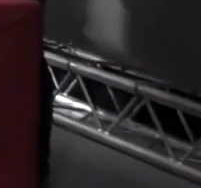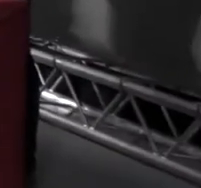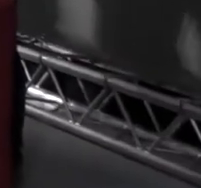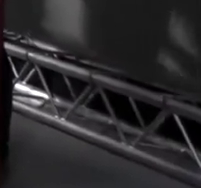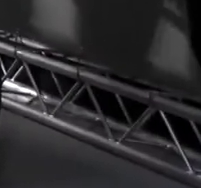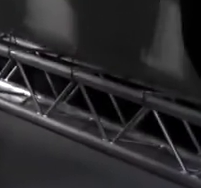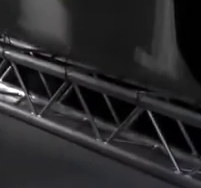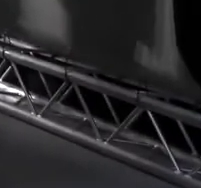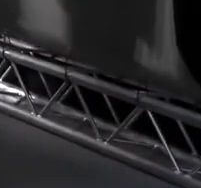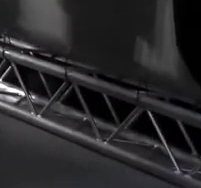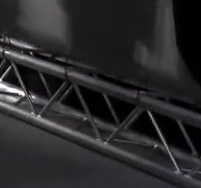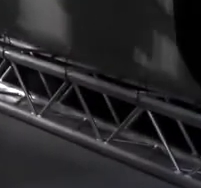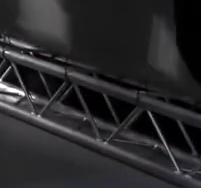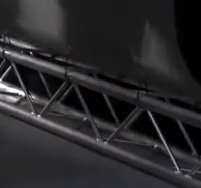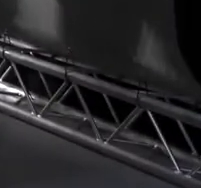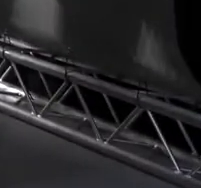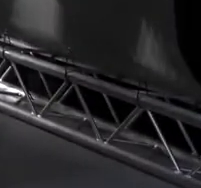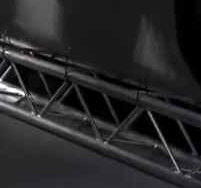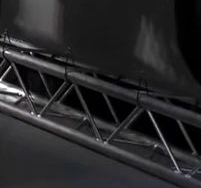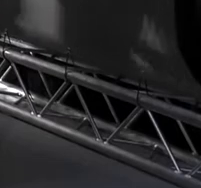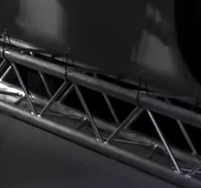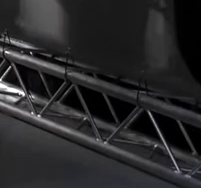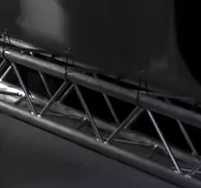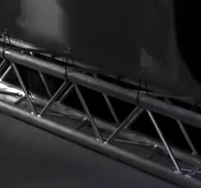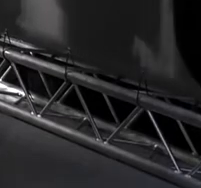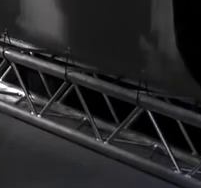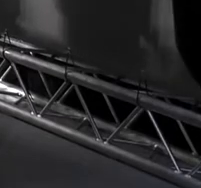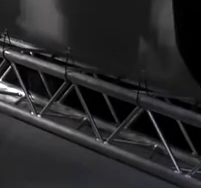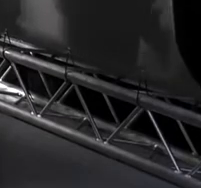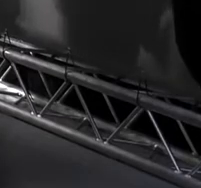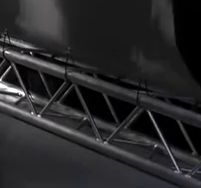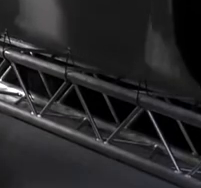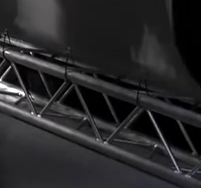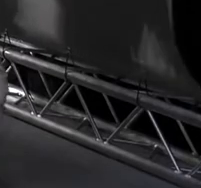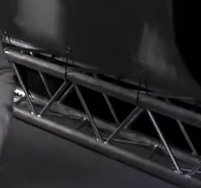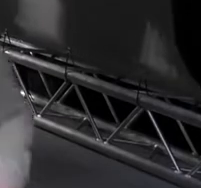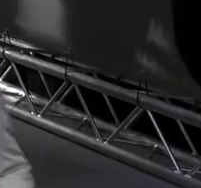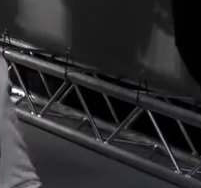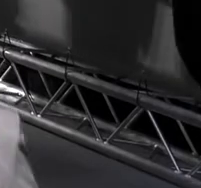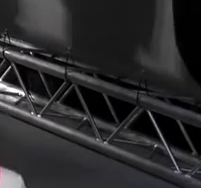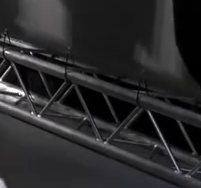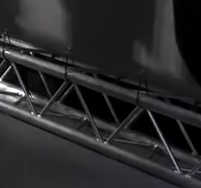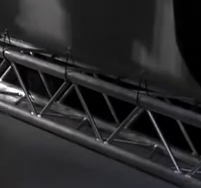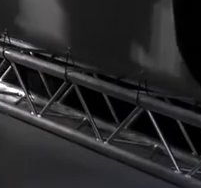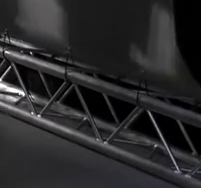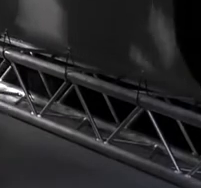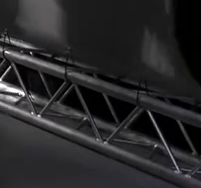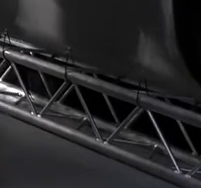Ariel Chindemis Santa Cruz, Daniela Cibotaru, Adam Duboc